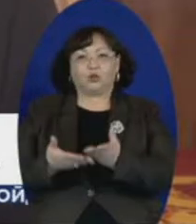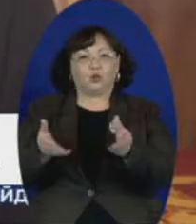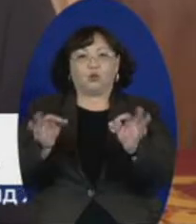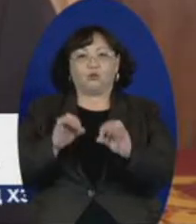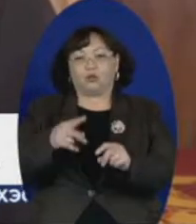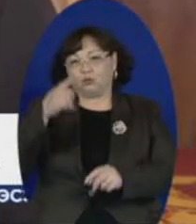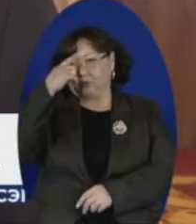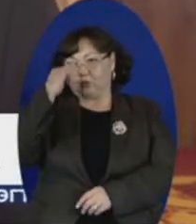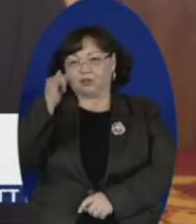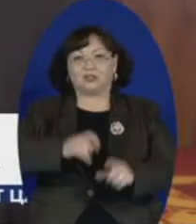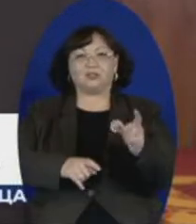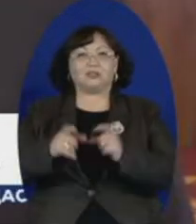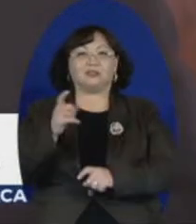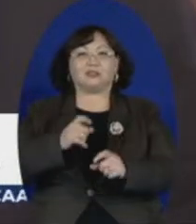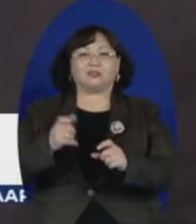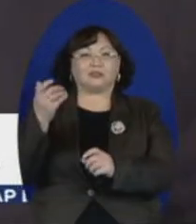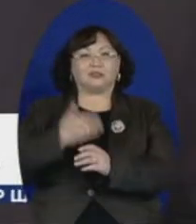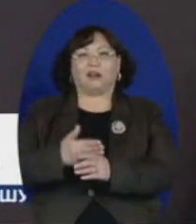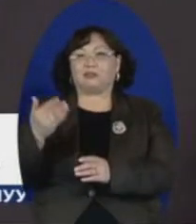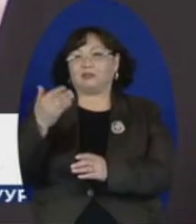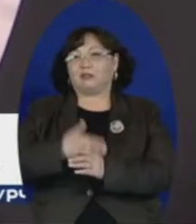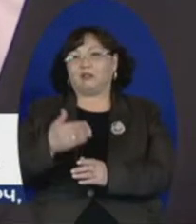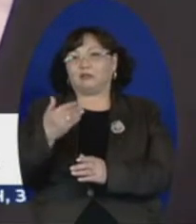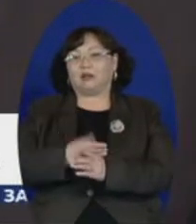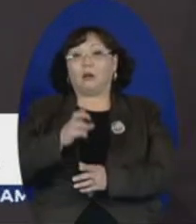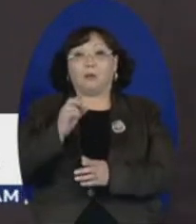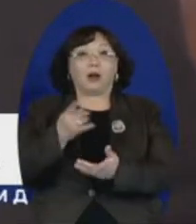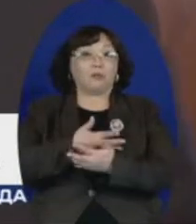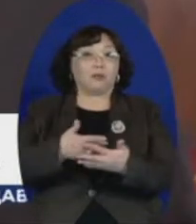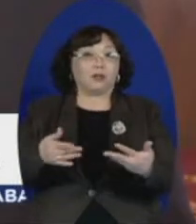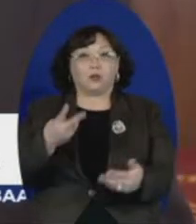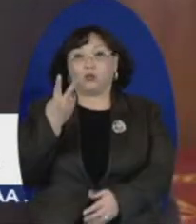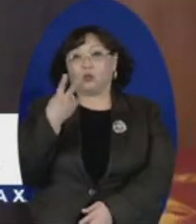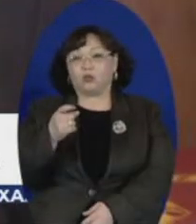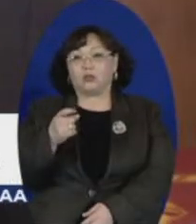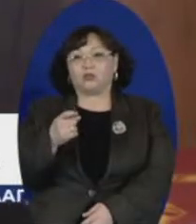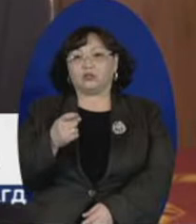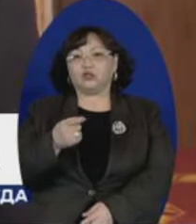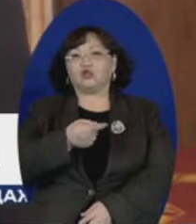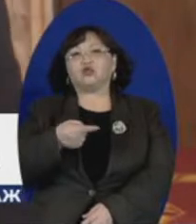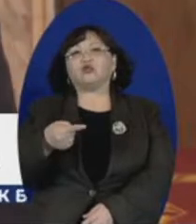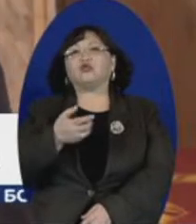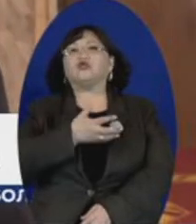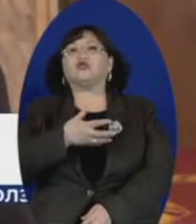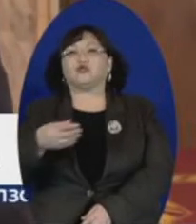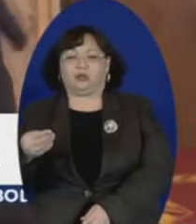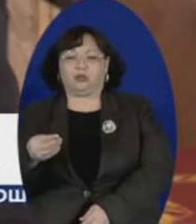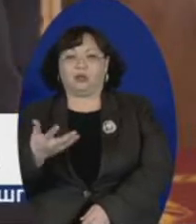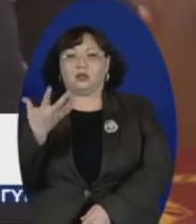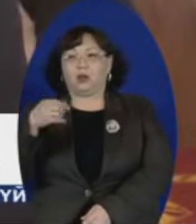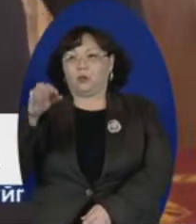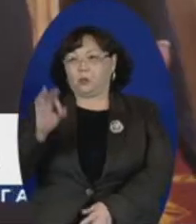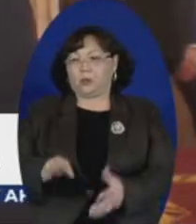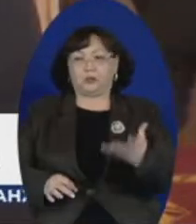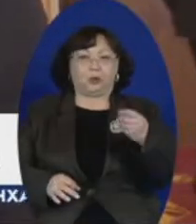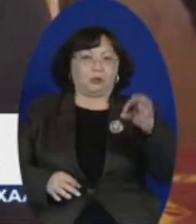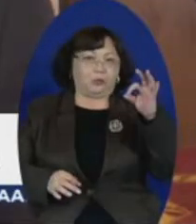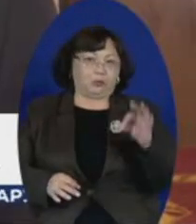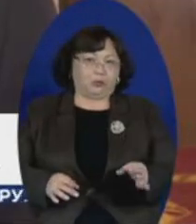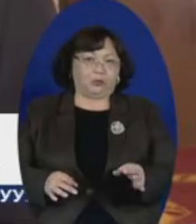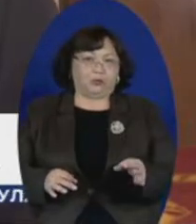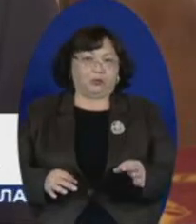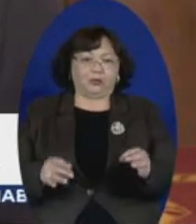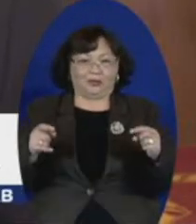хязгаарлсан байдалтай байна. Бараа бүтээгдэхүүн үнийн өсөлт ч гэсэн үүтэй бол холбоотой байгаа учраас энэ 50-50% эзэмшиж байгаа энэ хөрөнгө